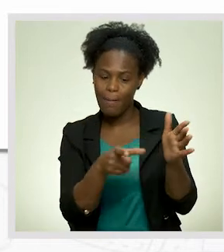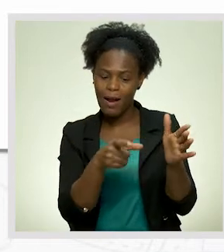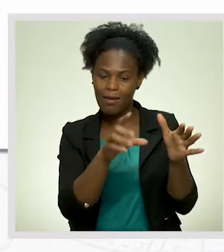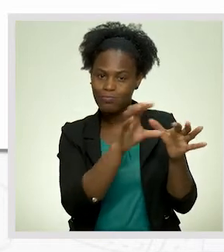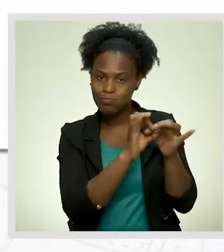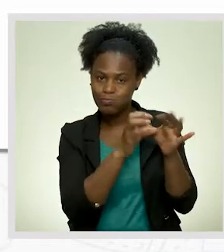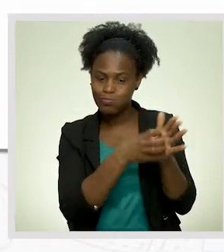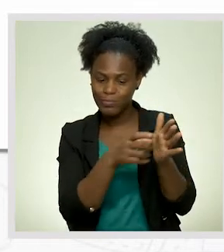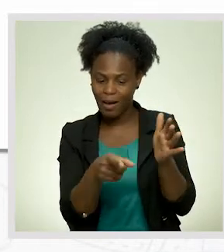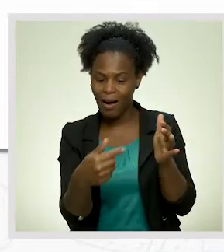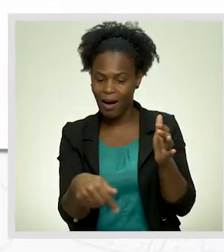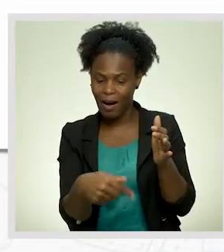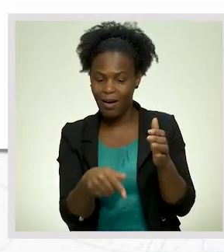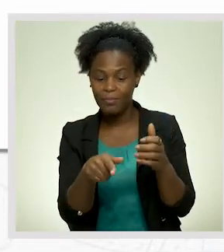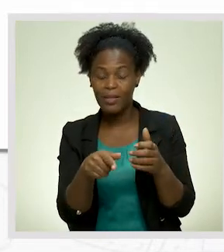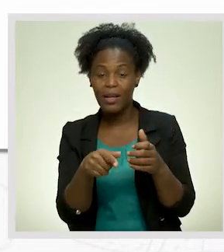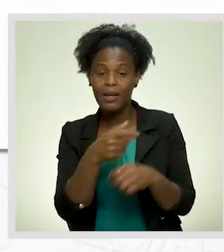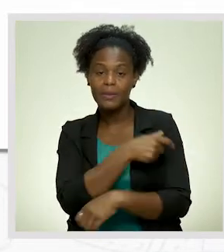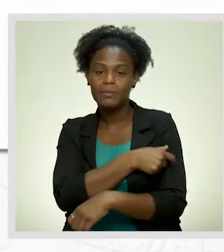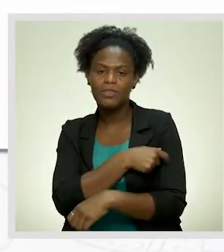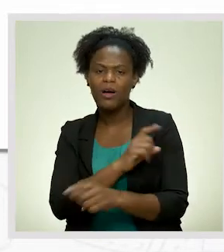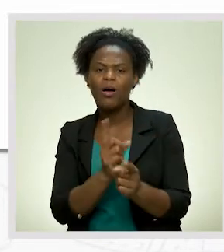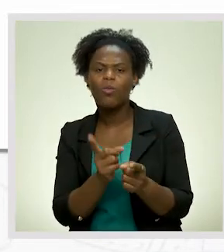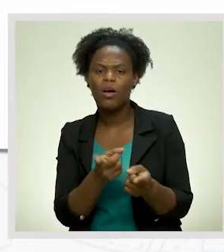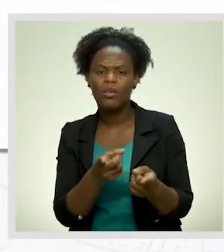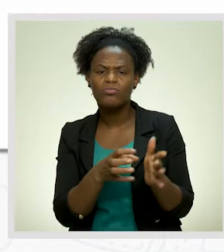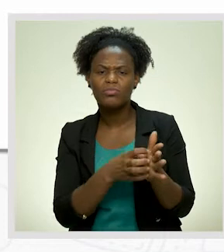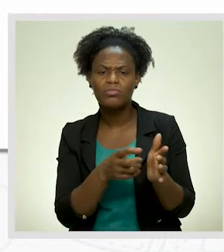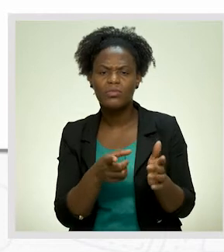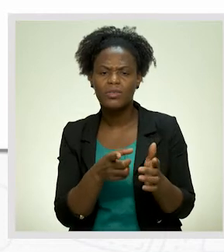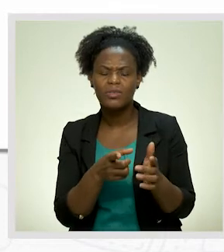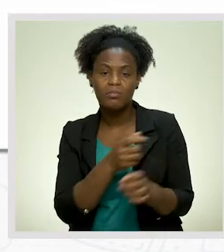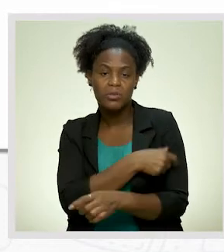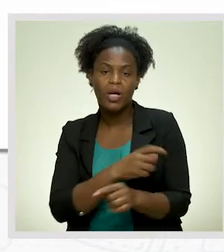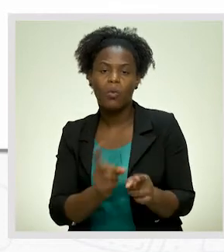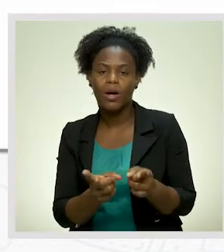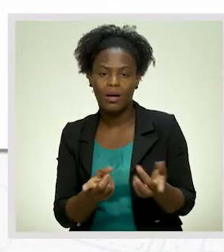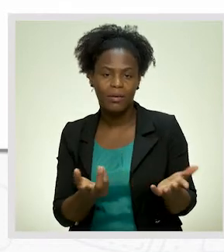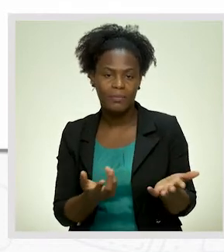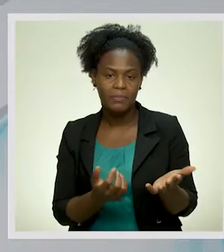Il représente quoi, ce symbole? Il représente quoi?